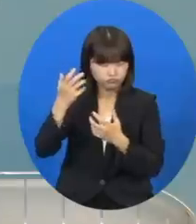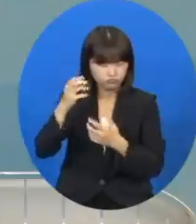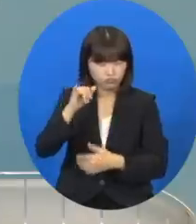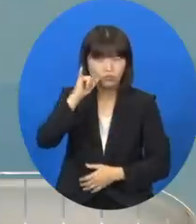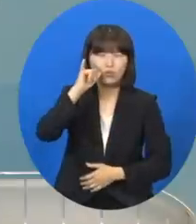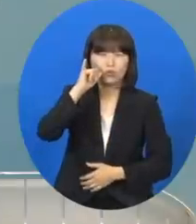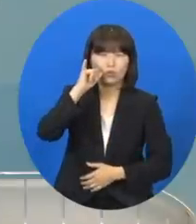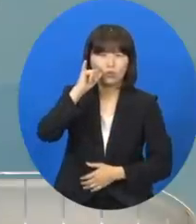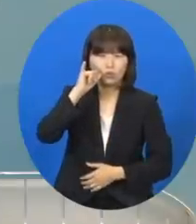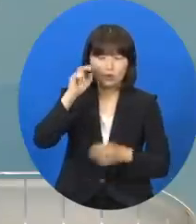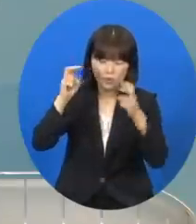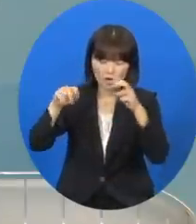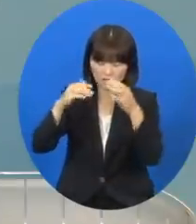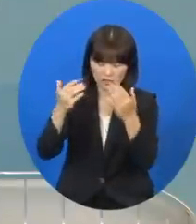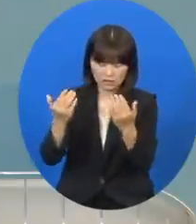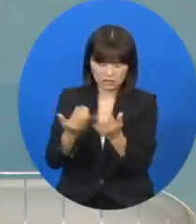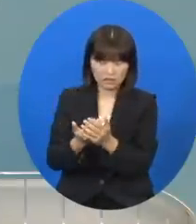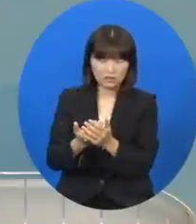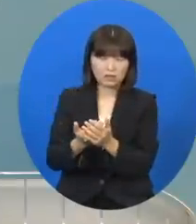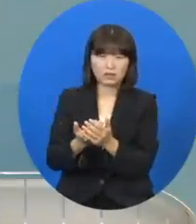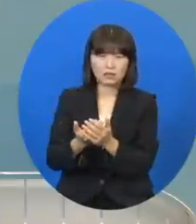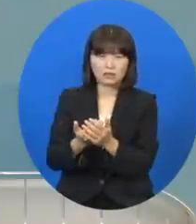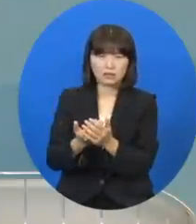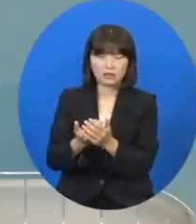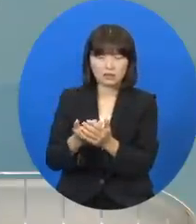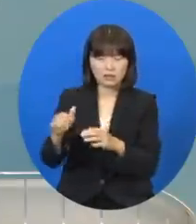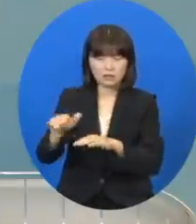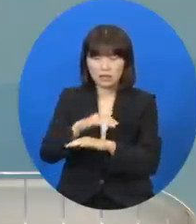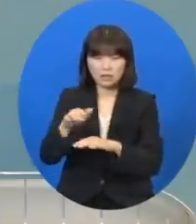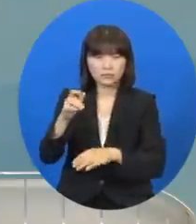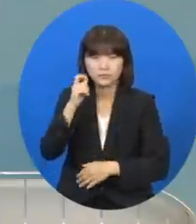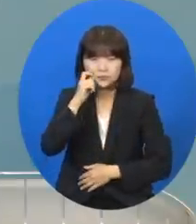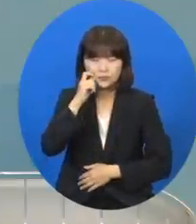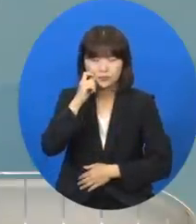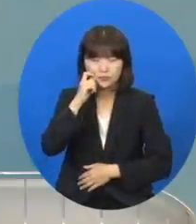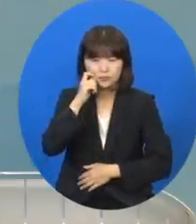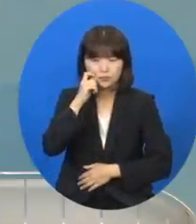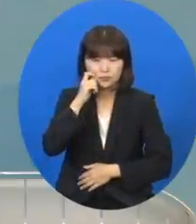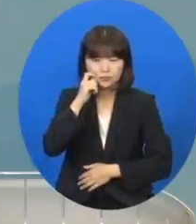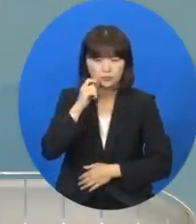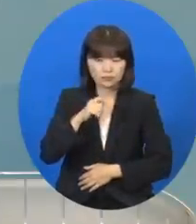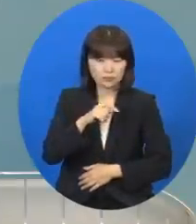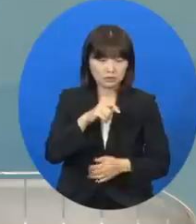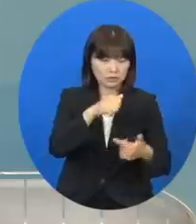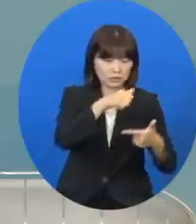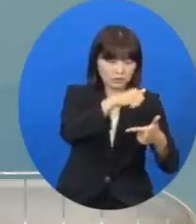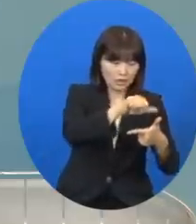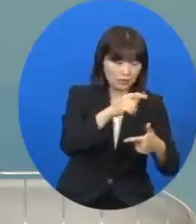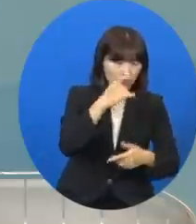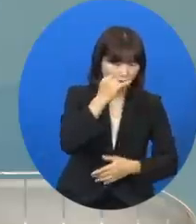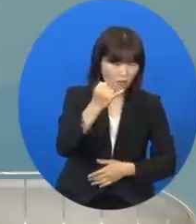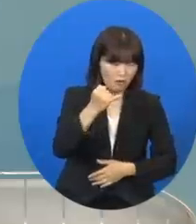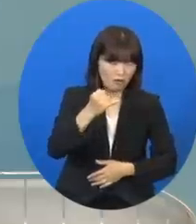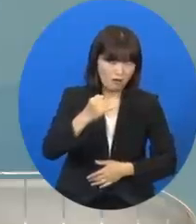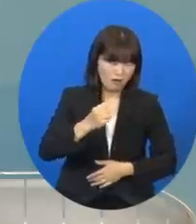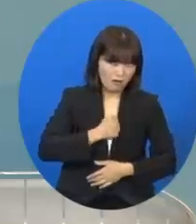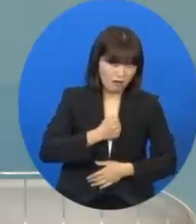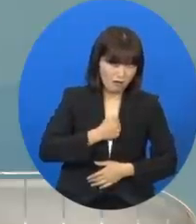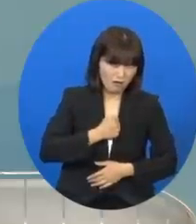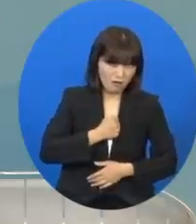잃어버리고 그 어머니는 얼마나 원통하게 부부 사이가 완전히